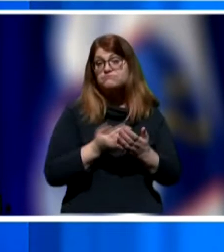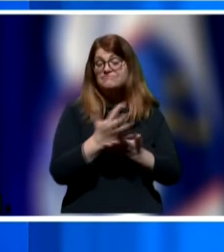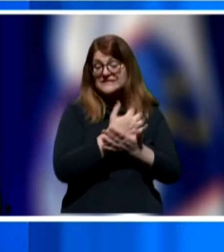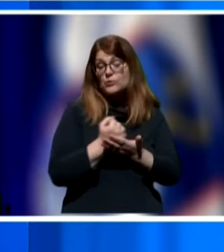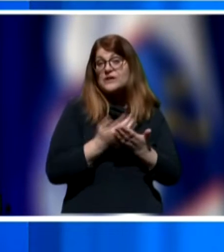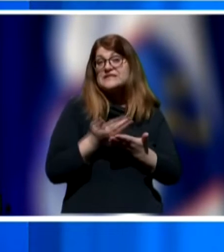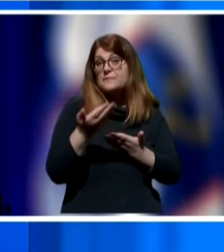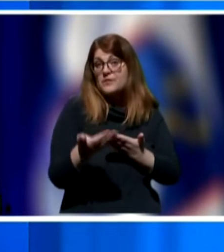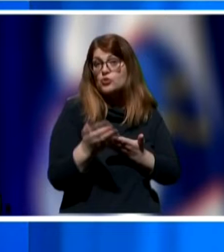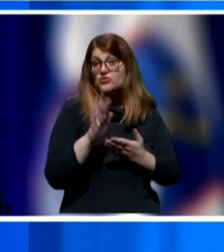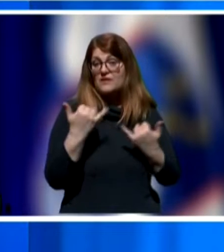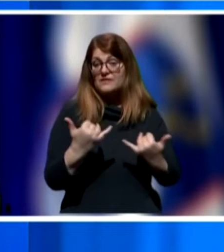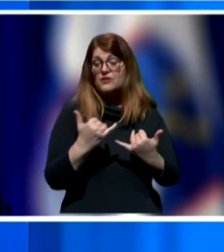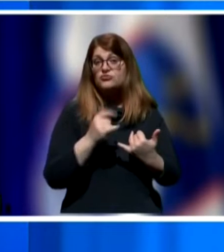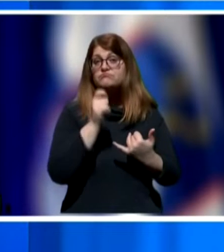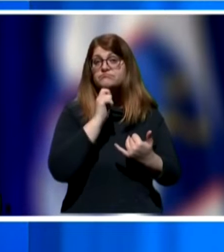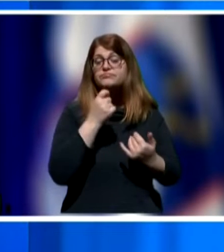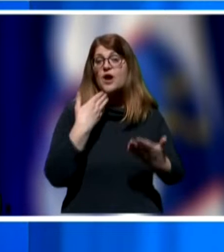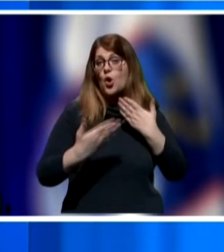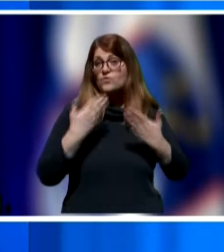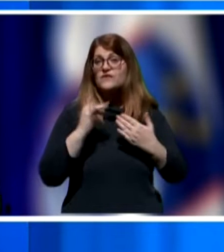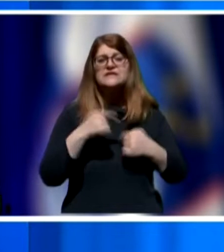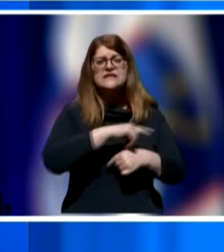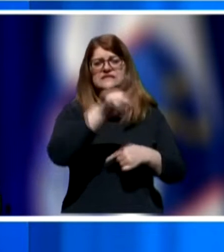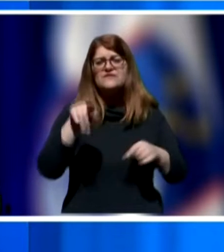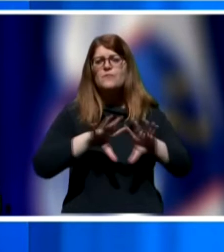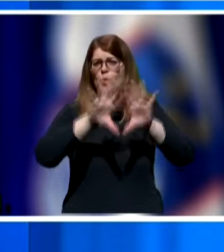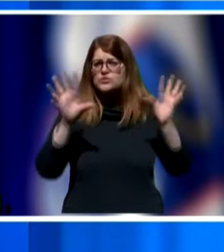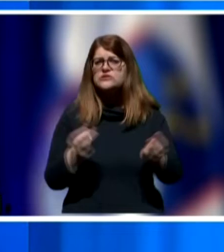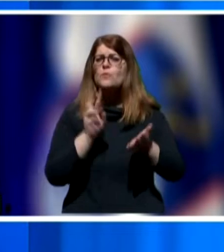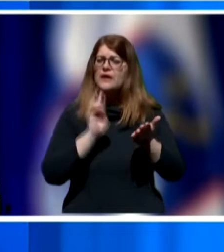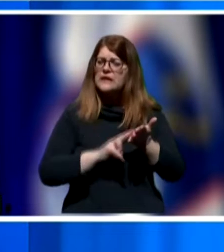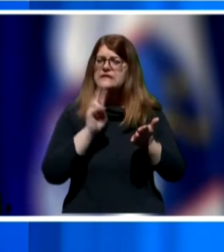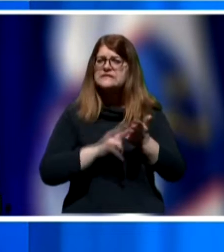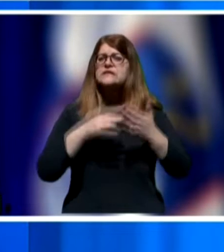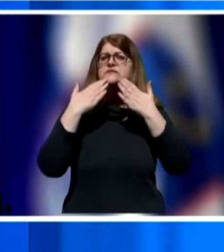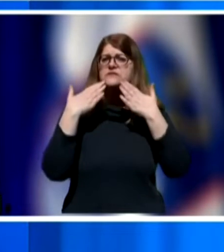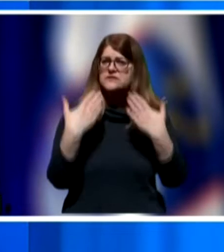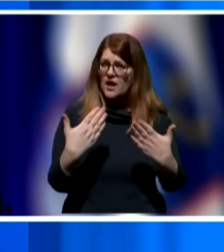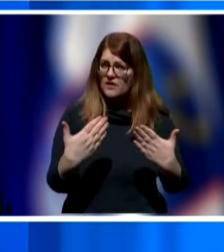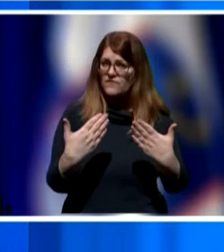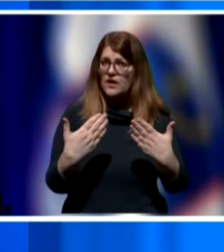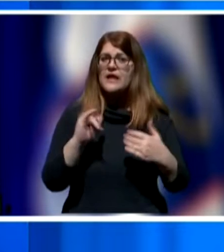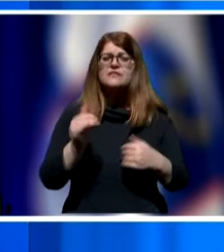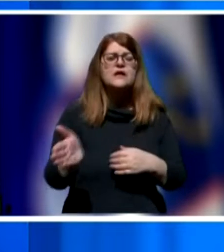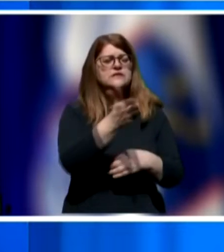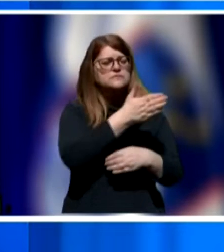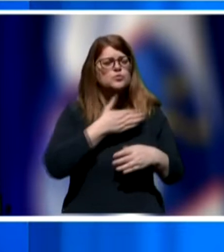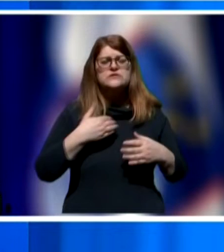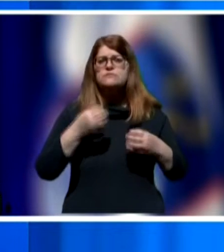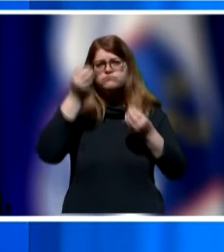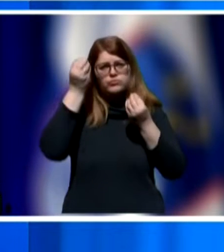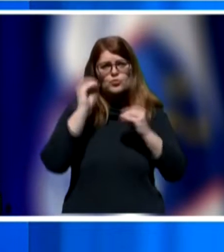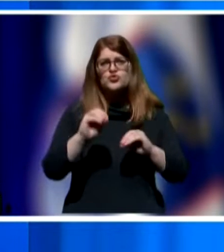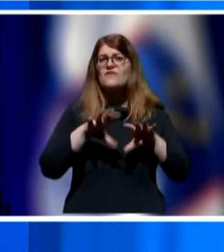na tiskovni konferenci, da se vam vsem skupaj res zahvalim. Da smo se vsi držali